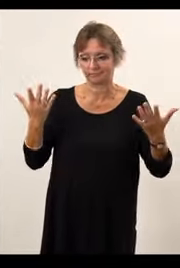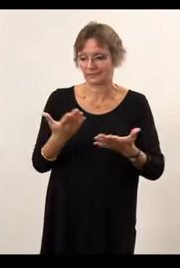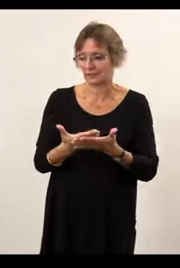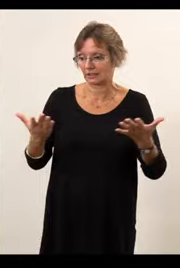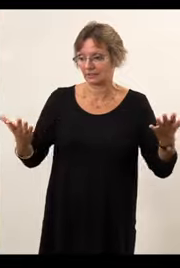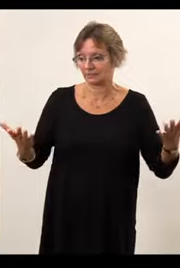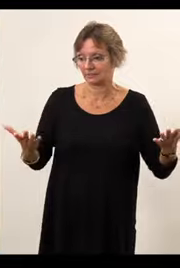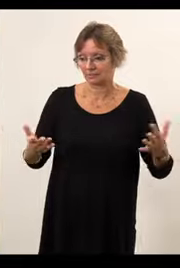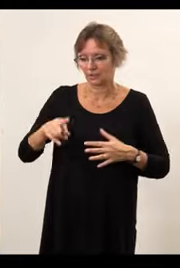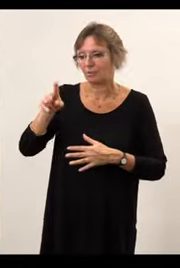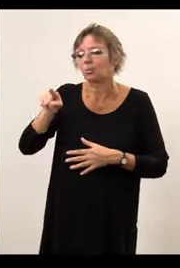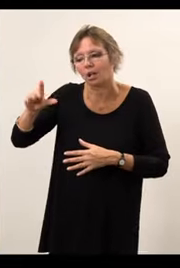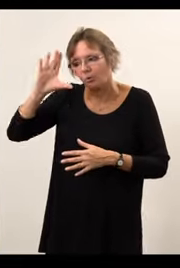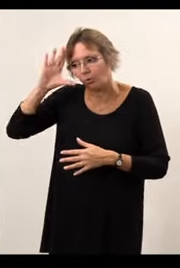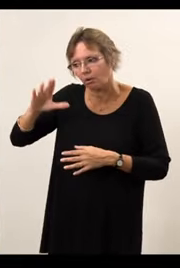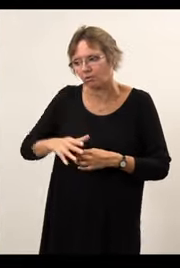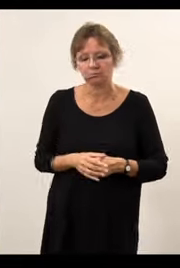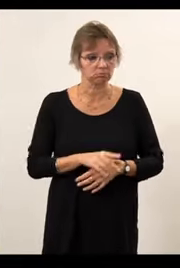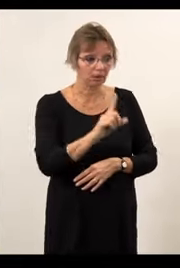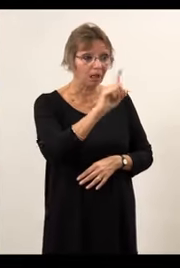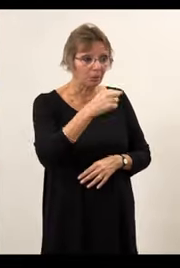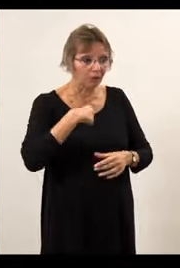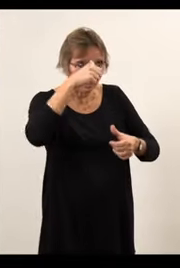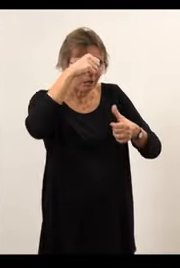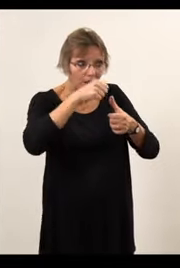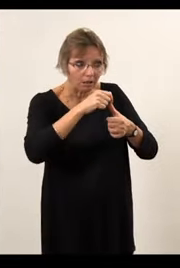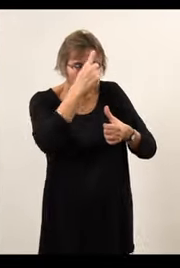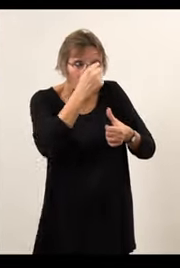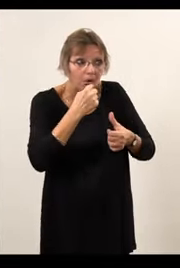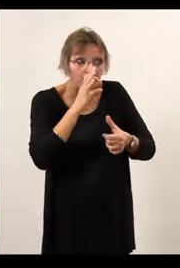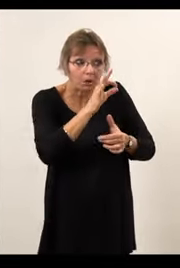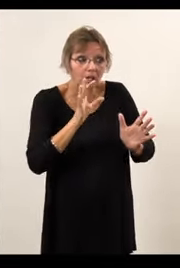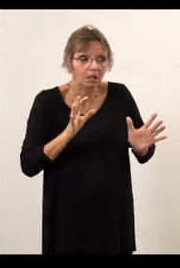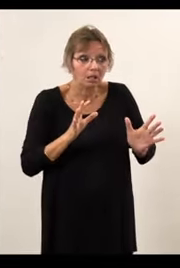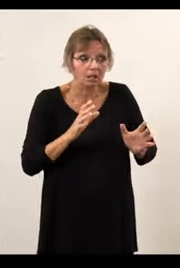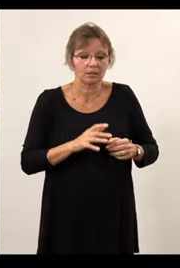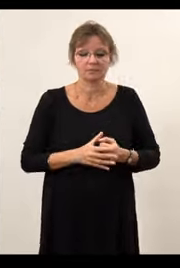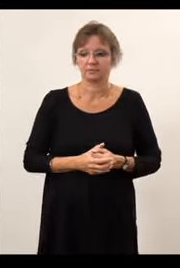Bref. Mais tu dormais, toi? Non, je m'en souviens, je crois.